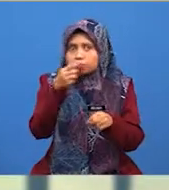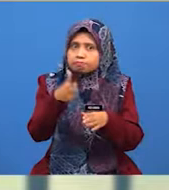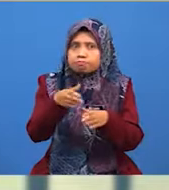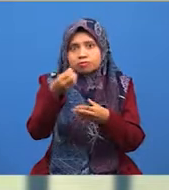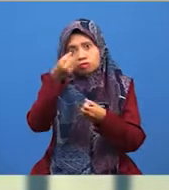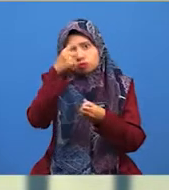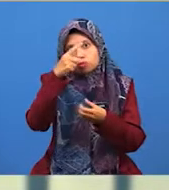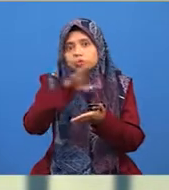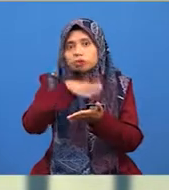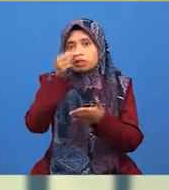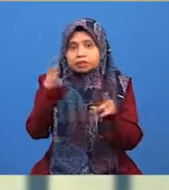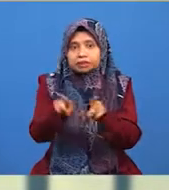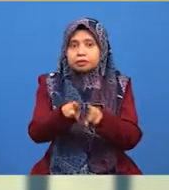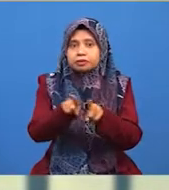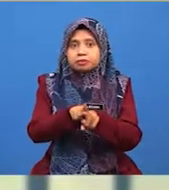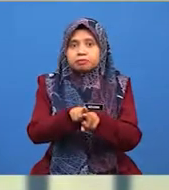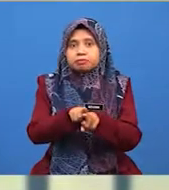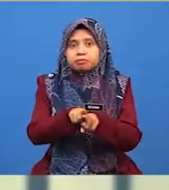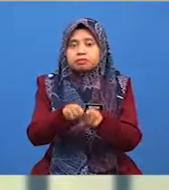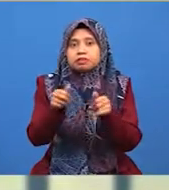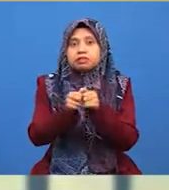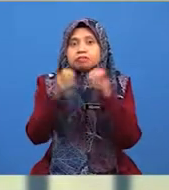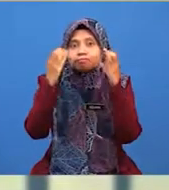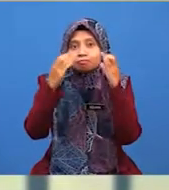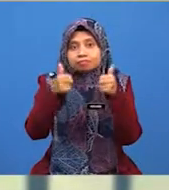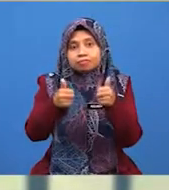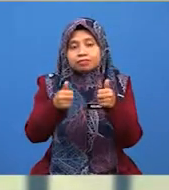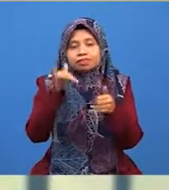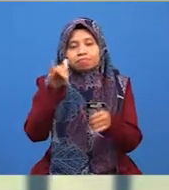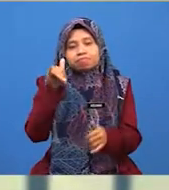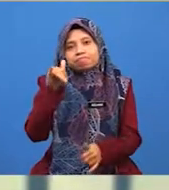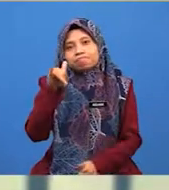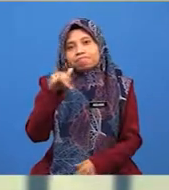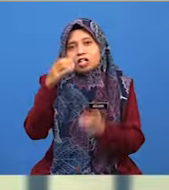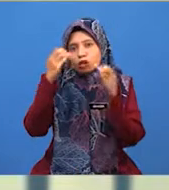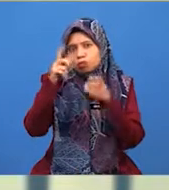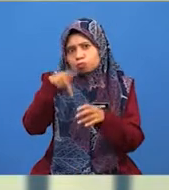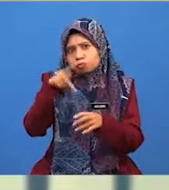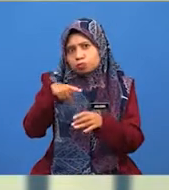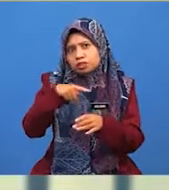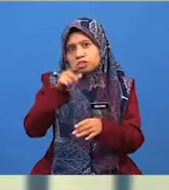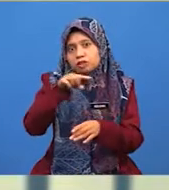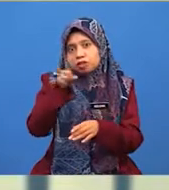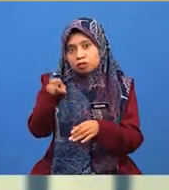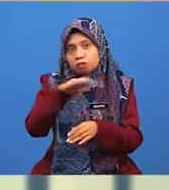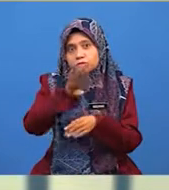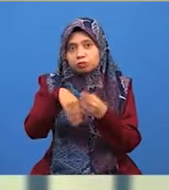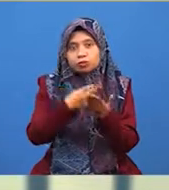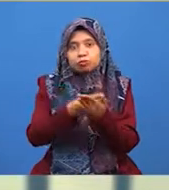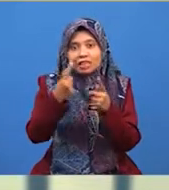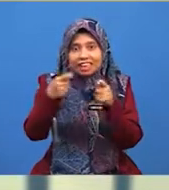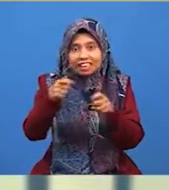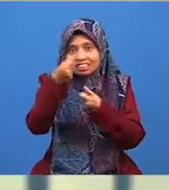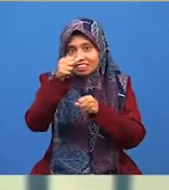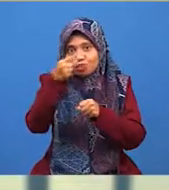untuk belajar bersama-sama dengan cikgu? Ya, cikgu pasti kamu semua telah